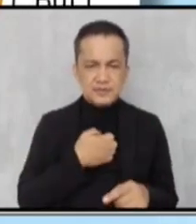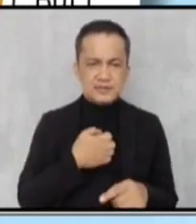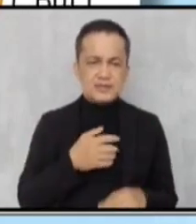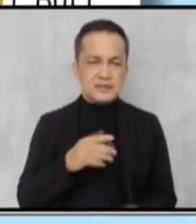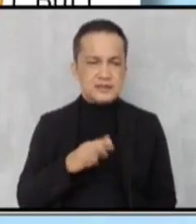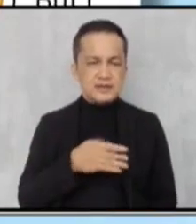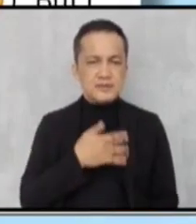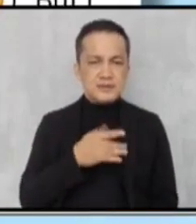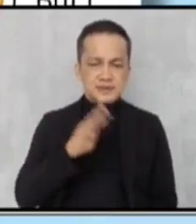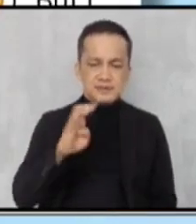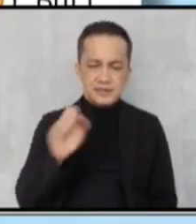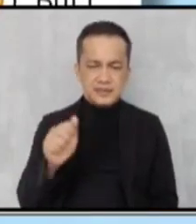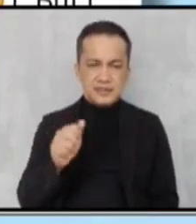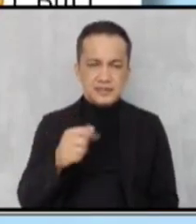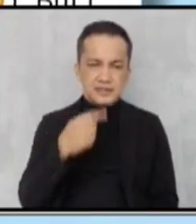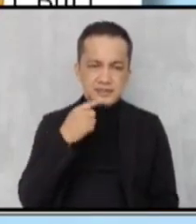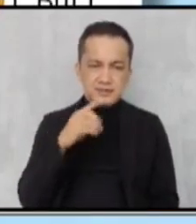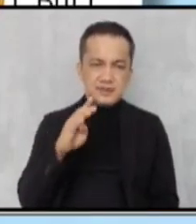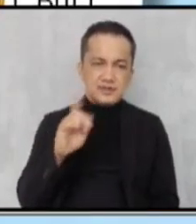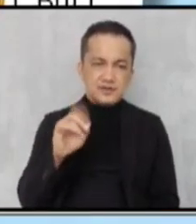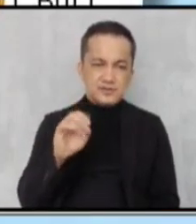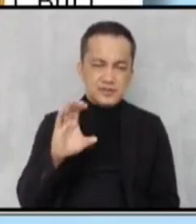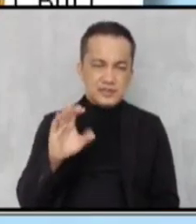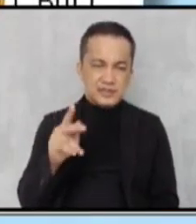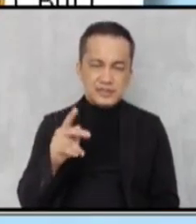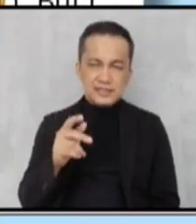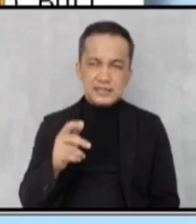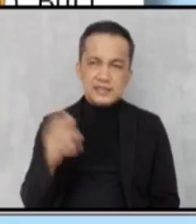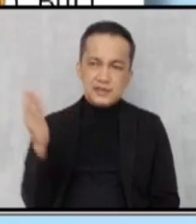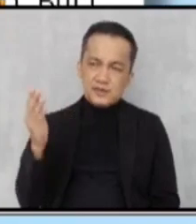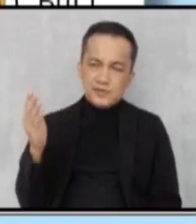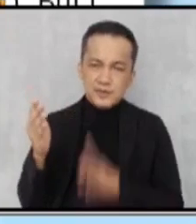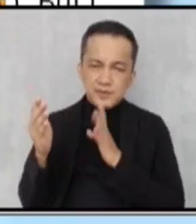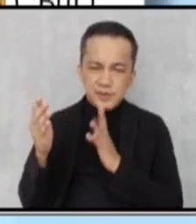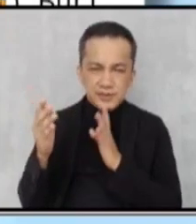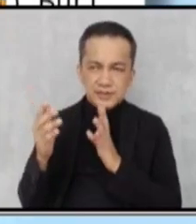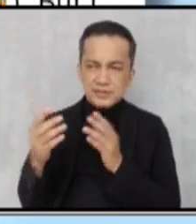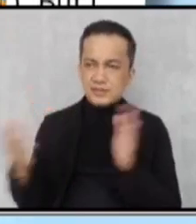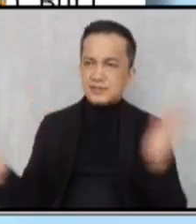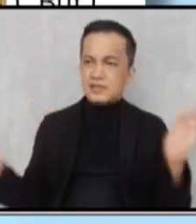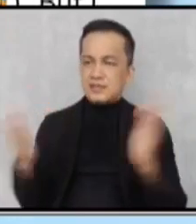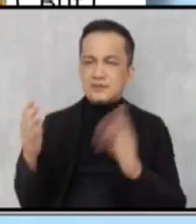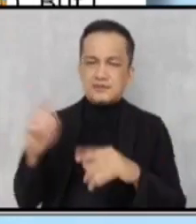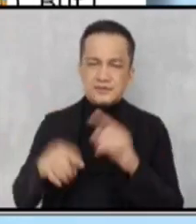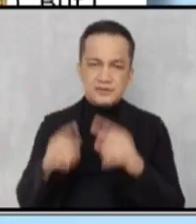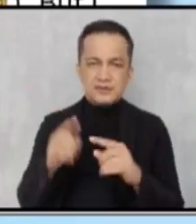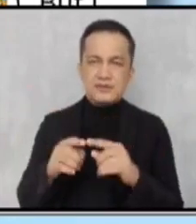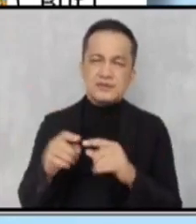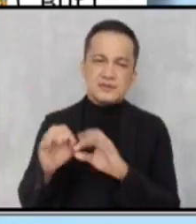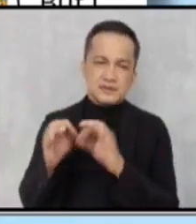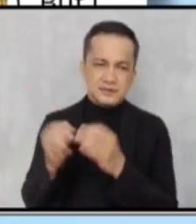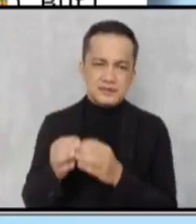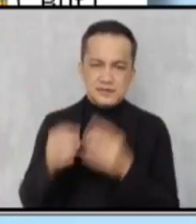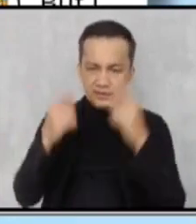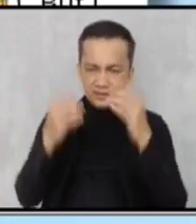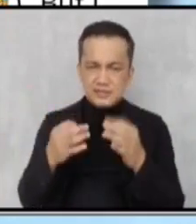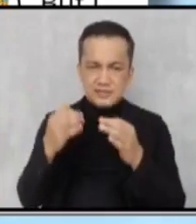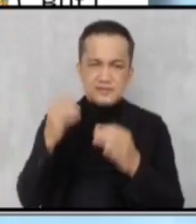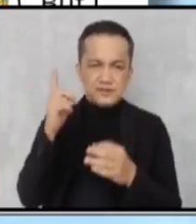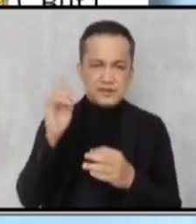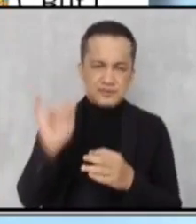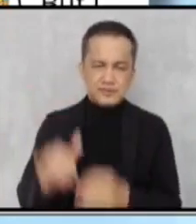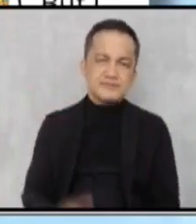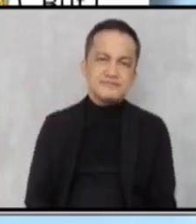ni Dominic ang kanyang speech at sa harap ng kanilang mga mahal sa buhay, they decided on forever.